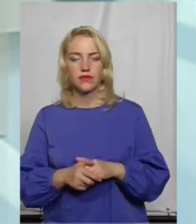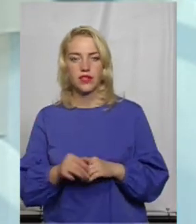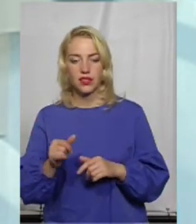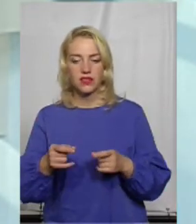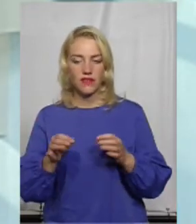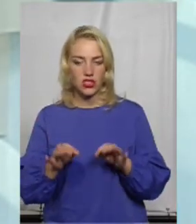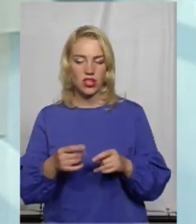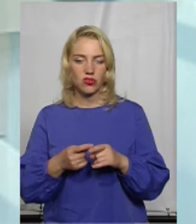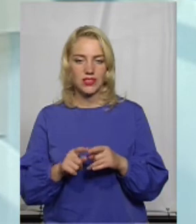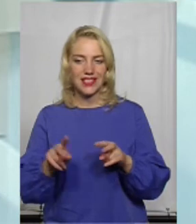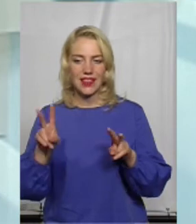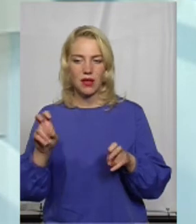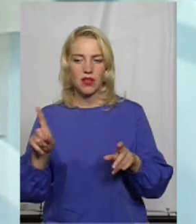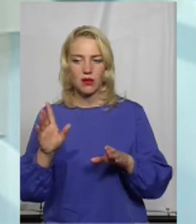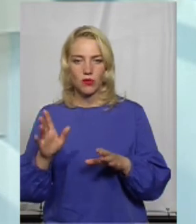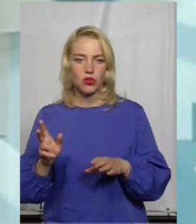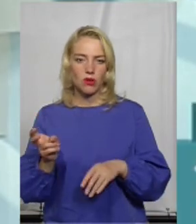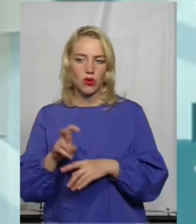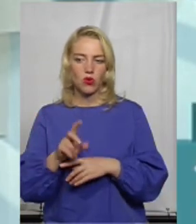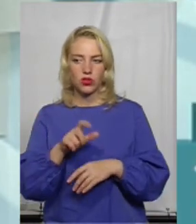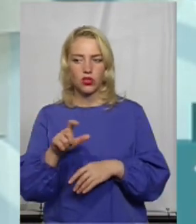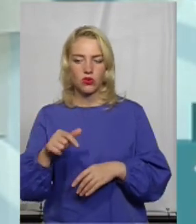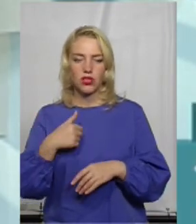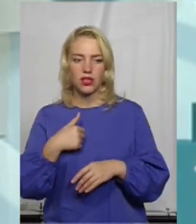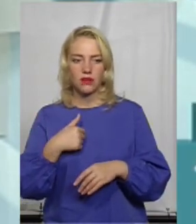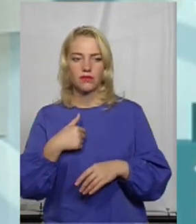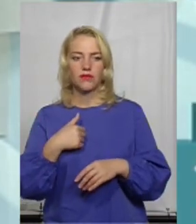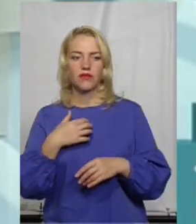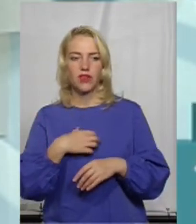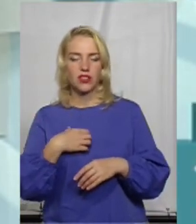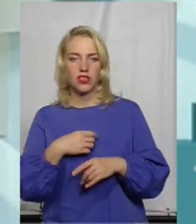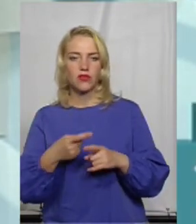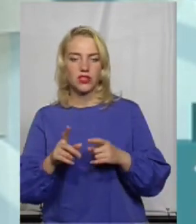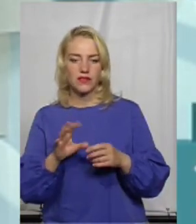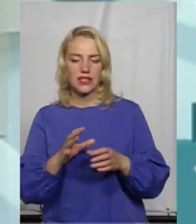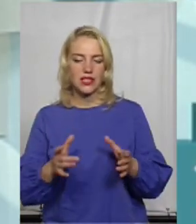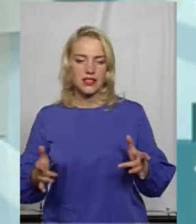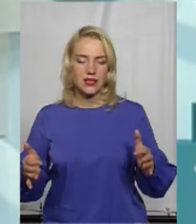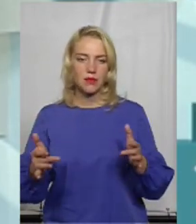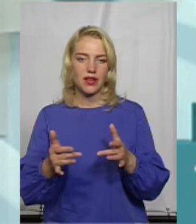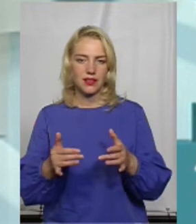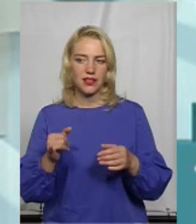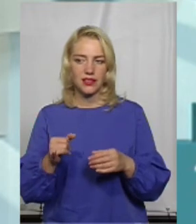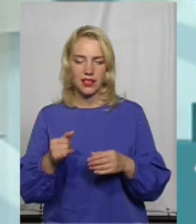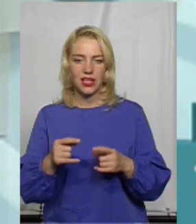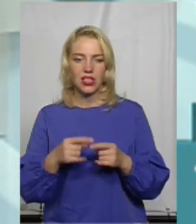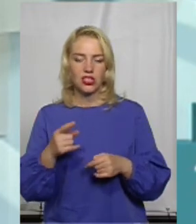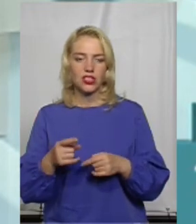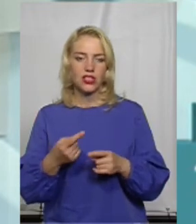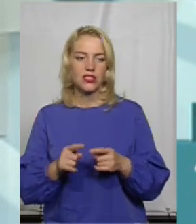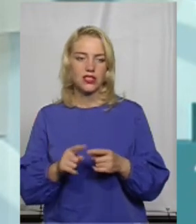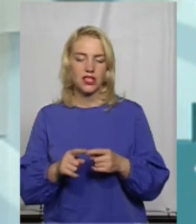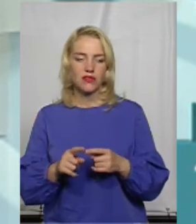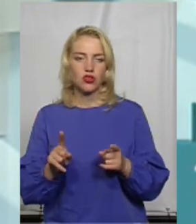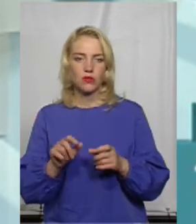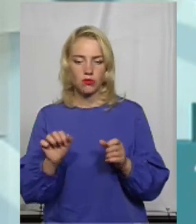звичайно, оці теми, з якими будуть приходити люди, нам важливо їх всіх акумулювати, збирати і через ті важелі,